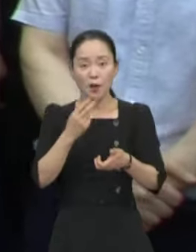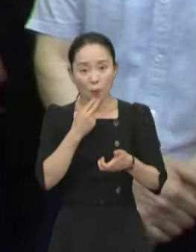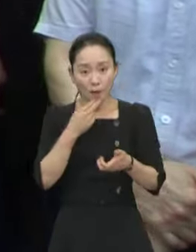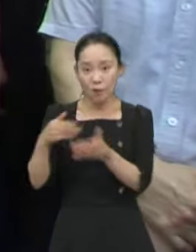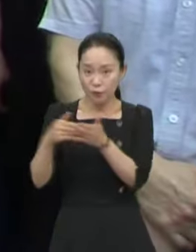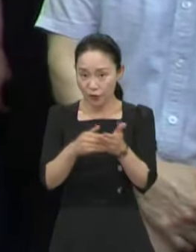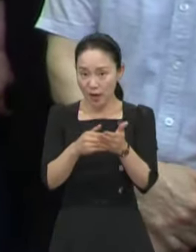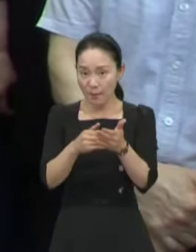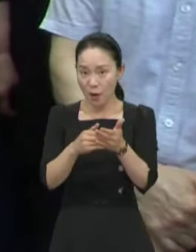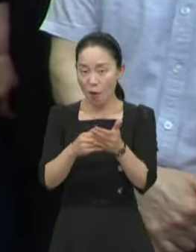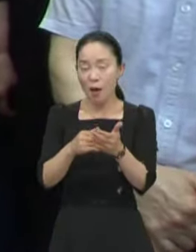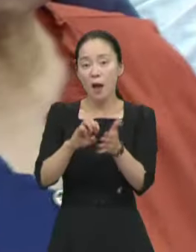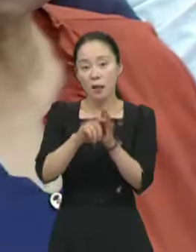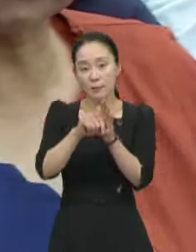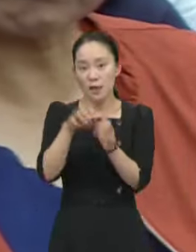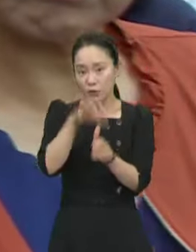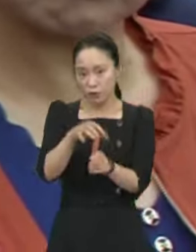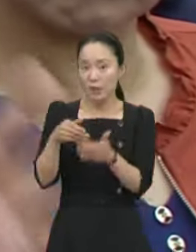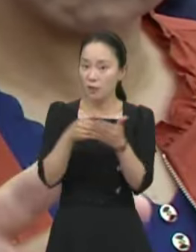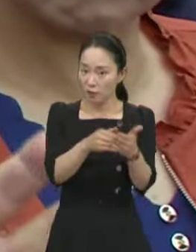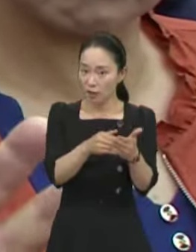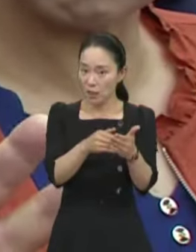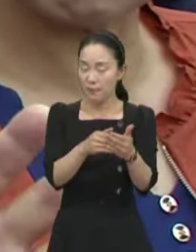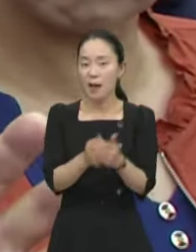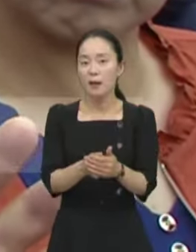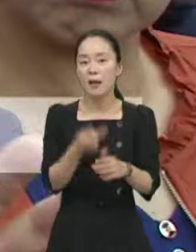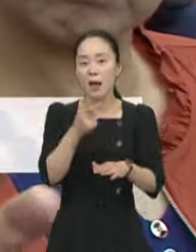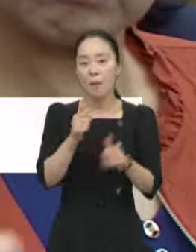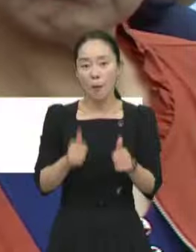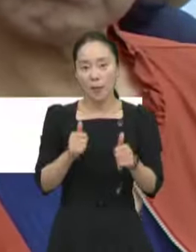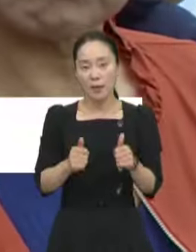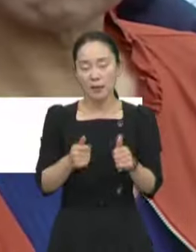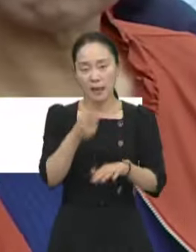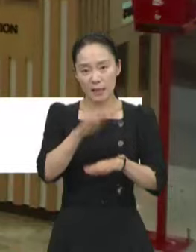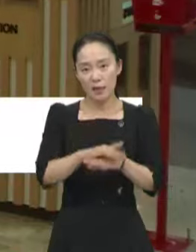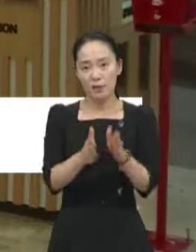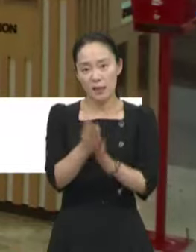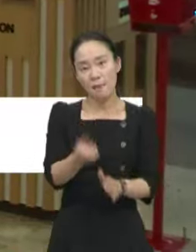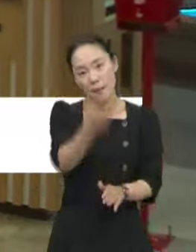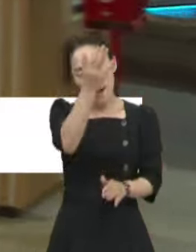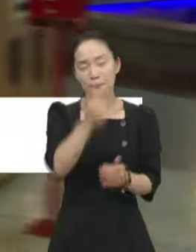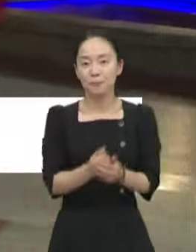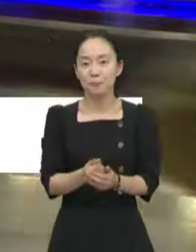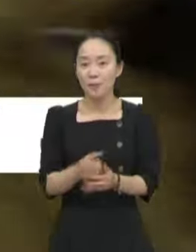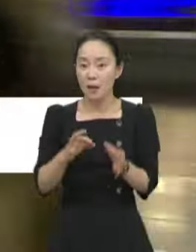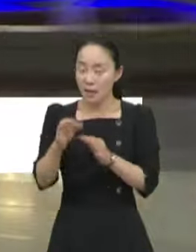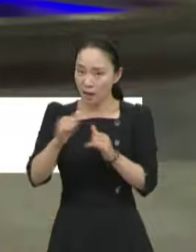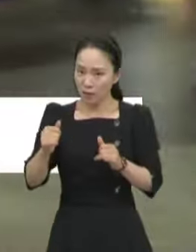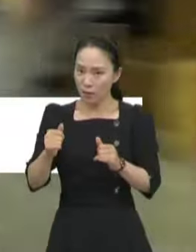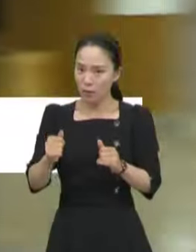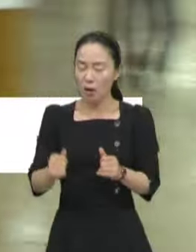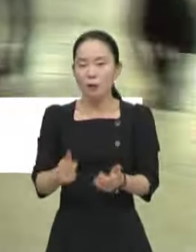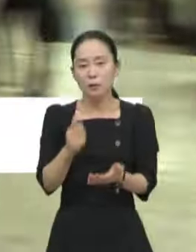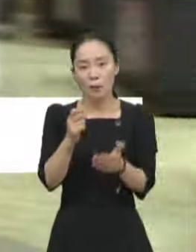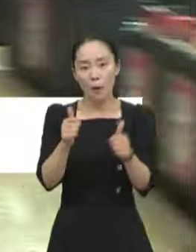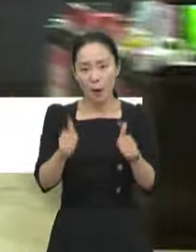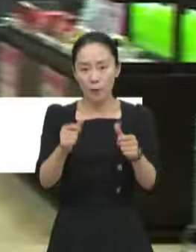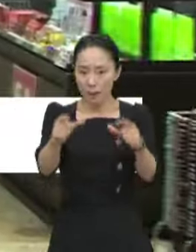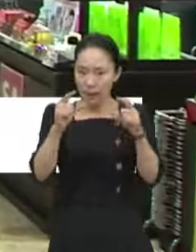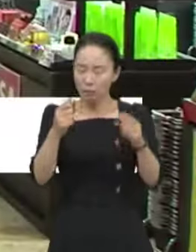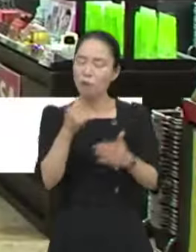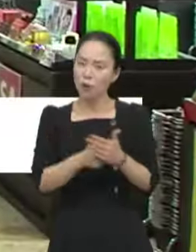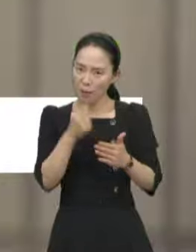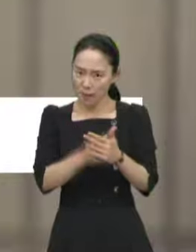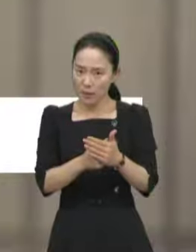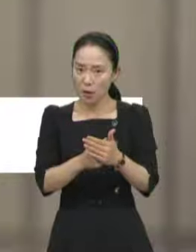입찰 중지를 요청했지만 법원이 대전시의 손을 들어준 겁니다. 상인들은 법원 판단에 대해 유감의 뜻과 함께